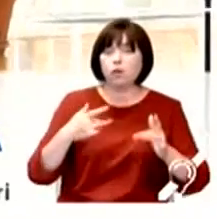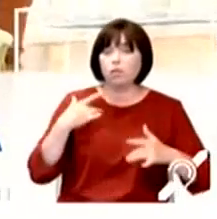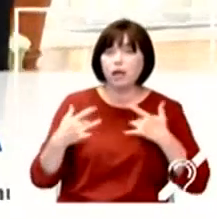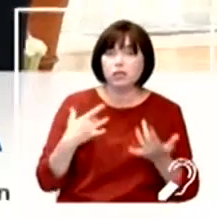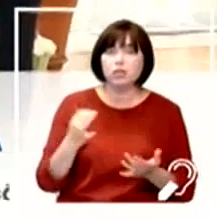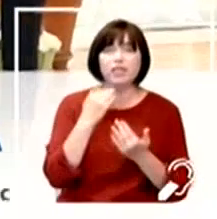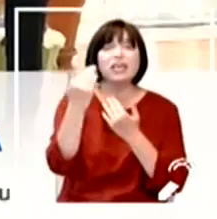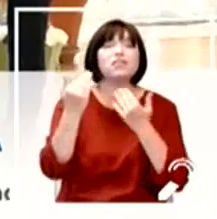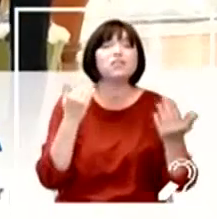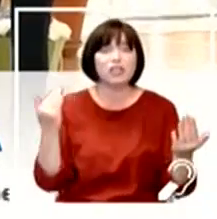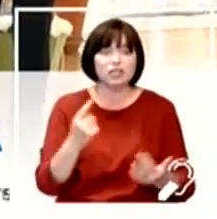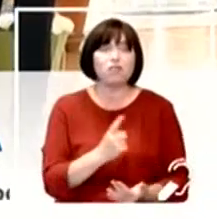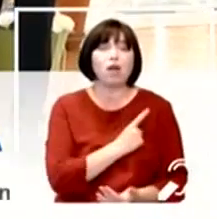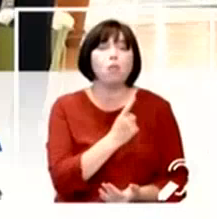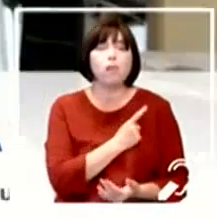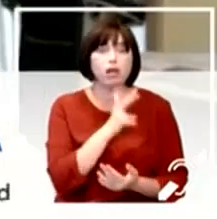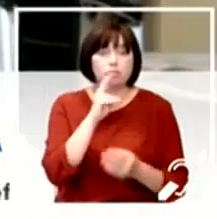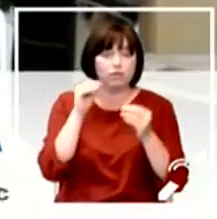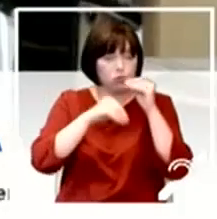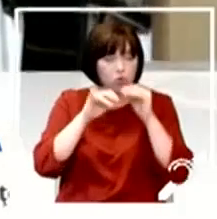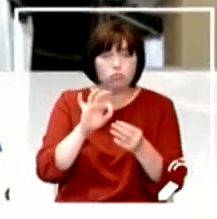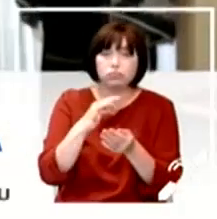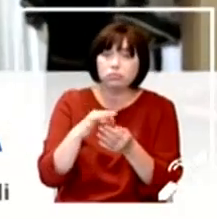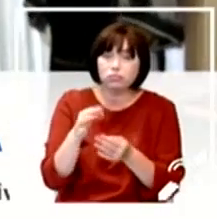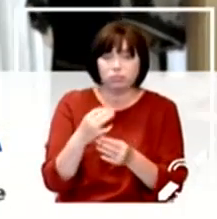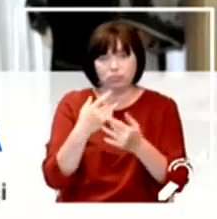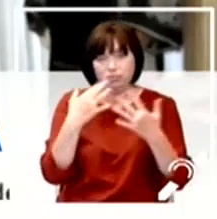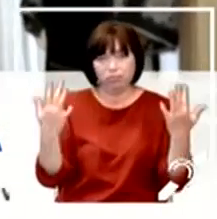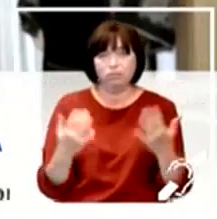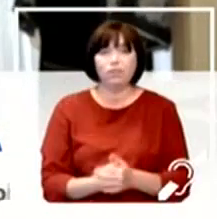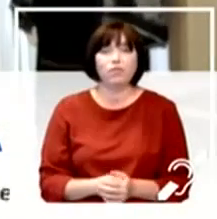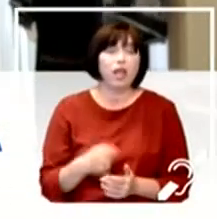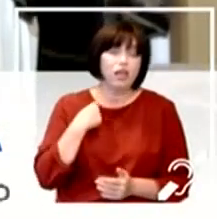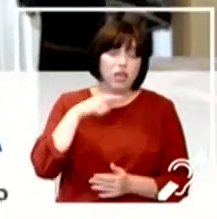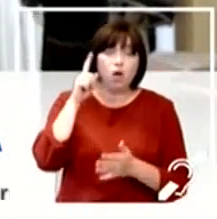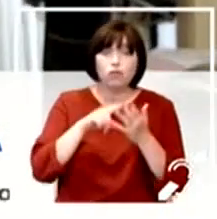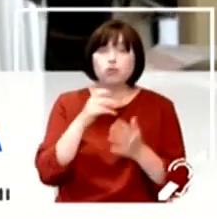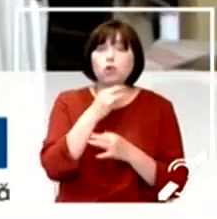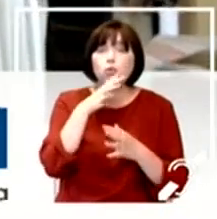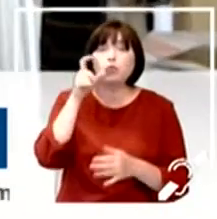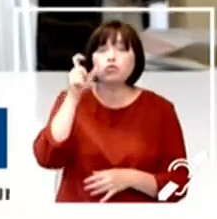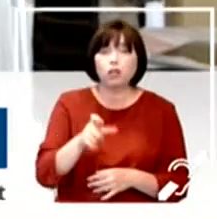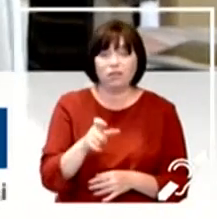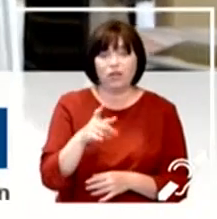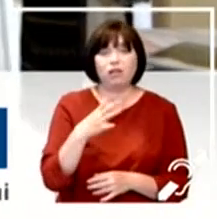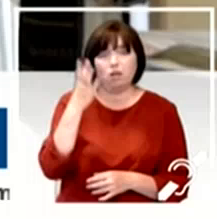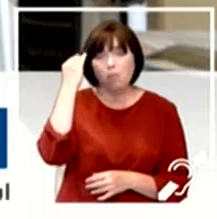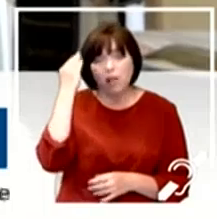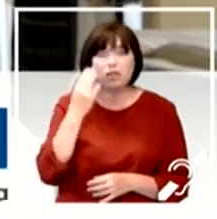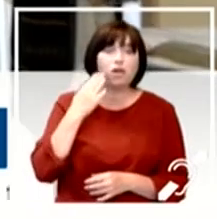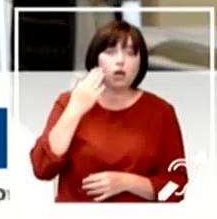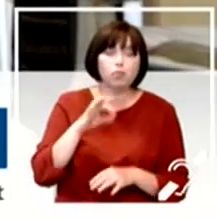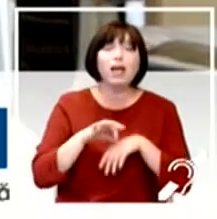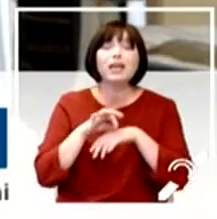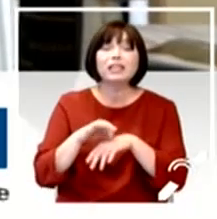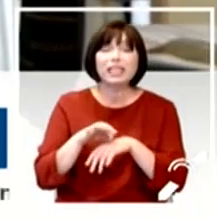dar și de o expoziție a meșterilor populari. Eu cred că pentru orice bărbat român, a purta